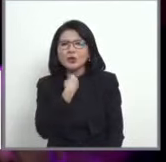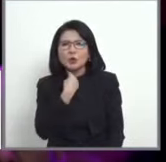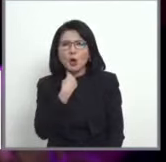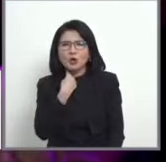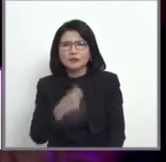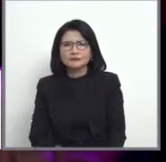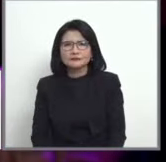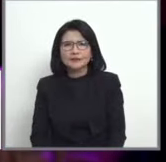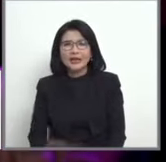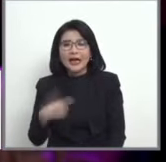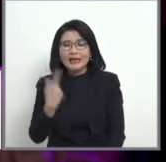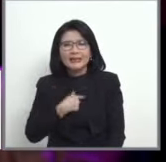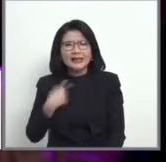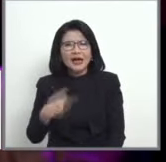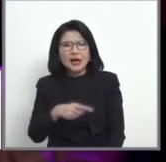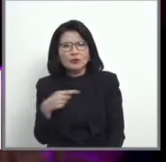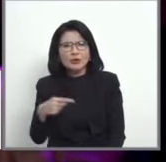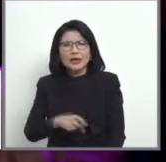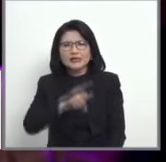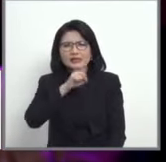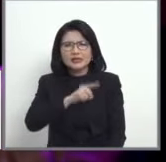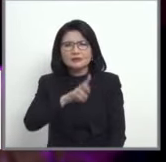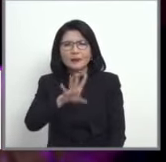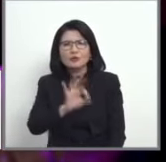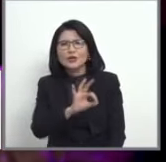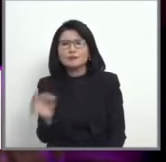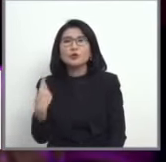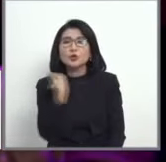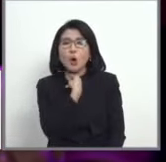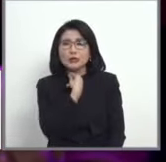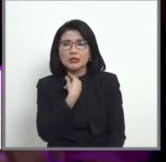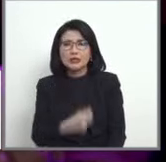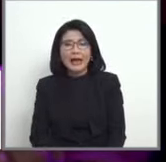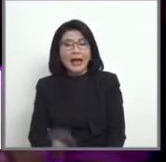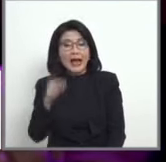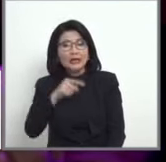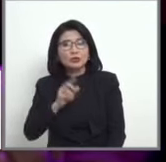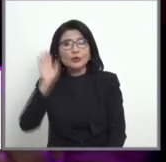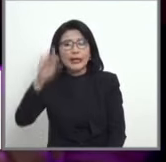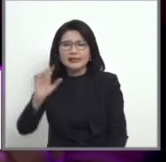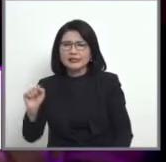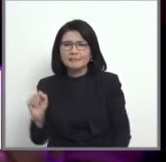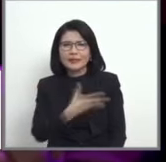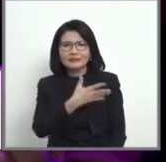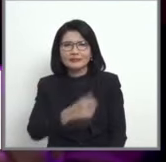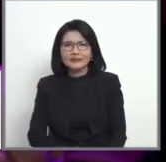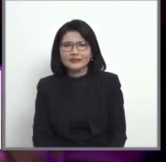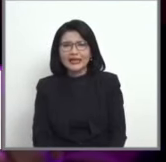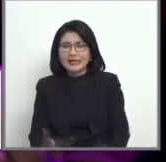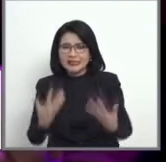kita kekurangan sekitar 140.000 dokter dan itu akan kita segera atasi dengan